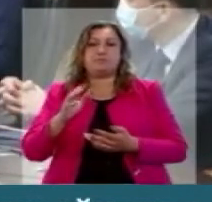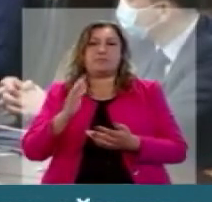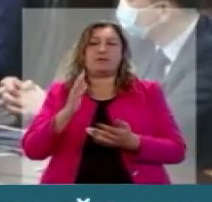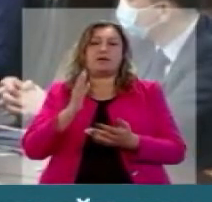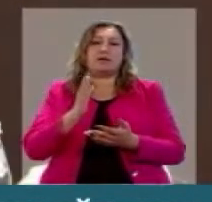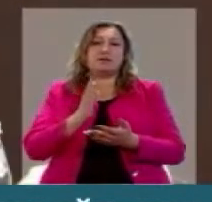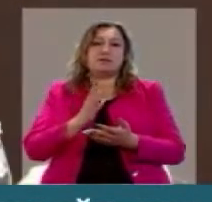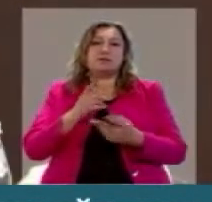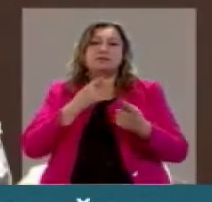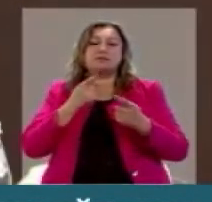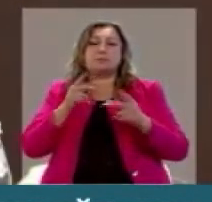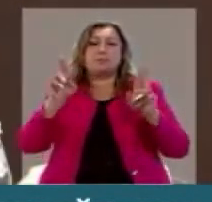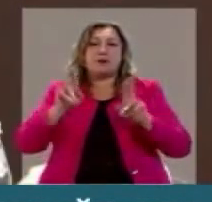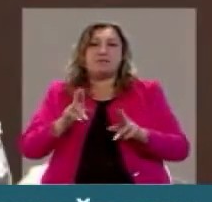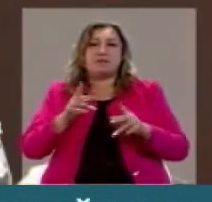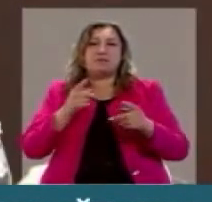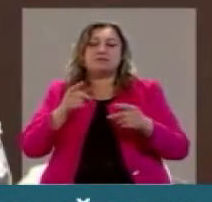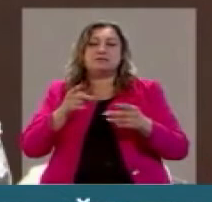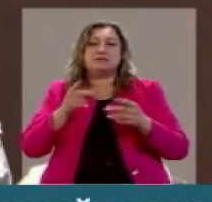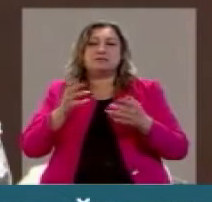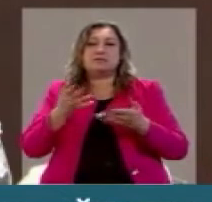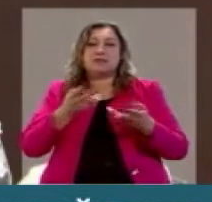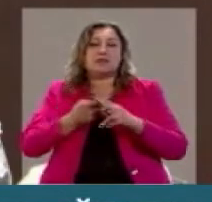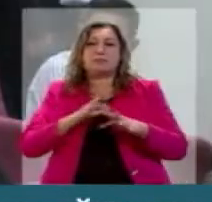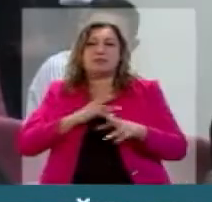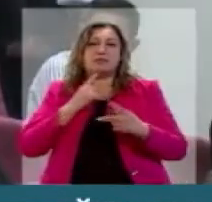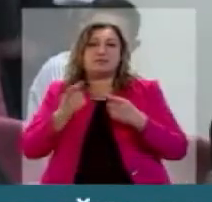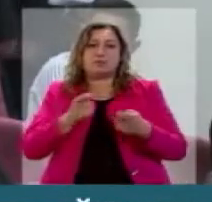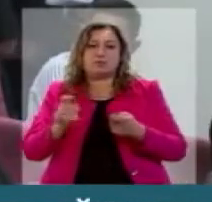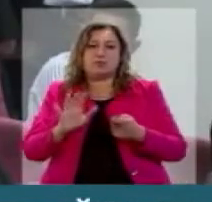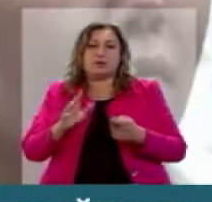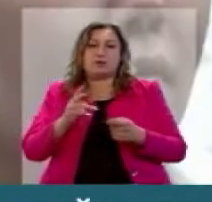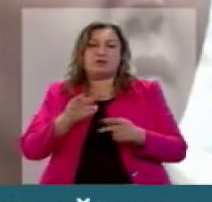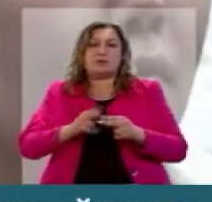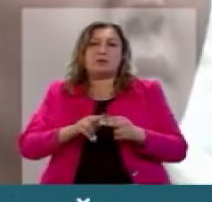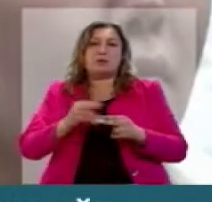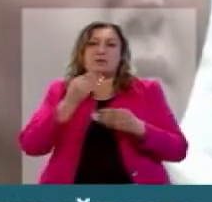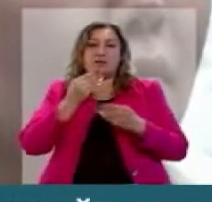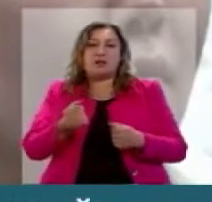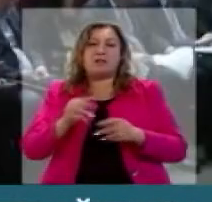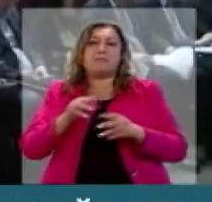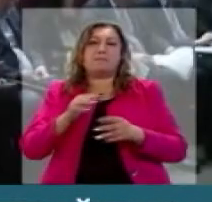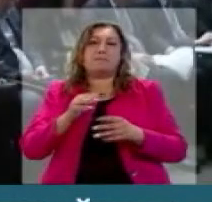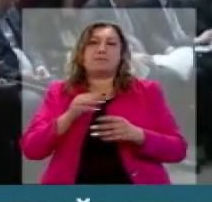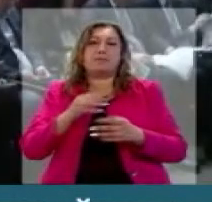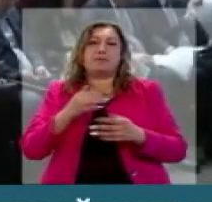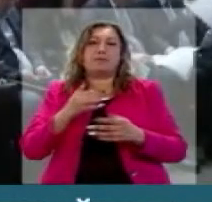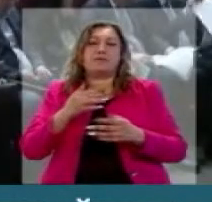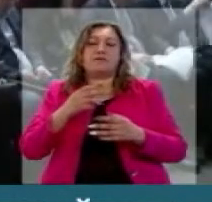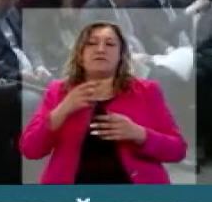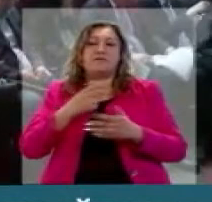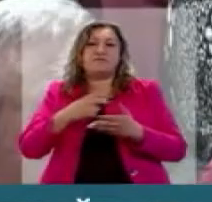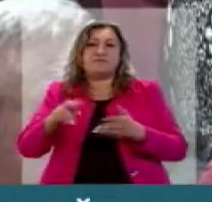өткізбепті. Кездесулердің қорытындысы бойынша проблемалық мәселелер тізбесінің жоспары жасалмаған, сайтта да жарияланбаған. Кездесу